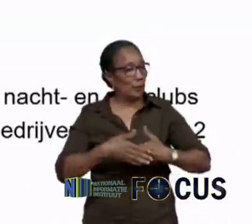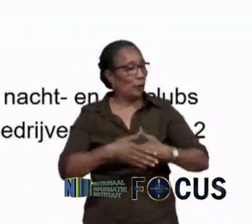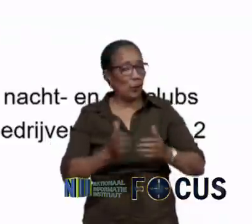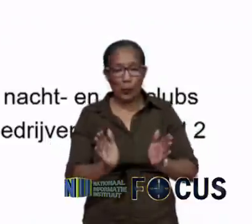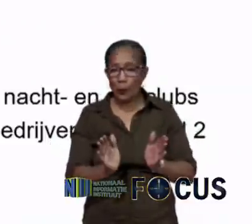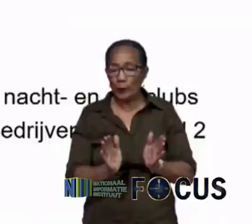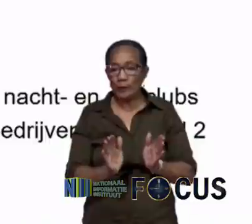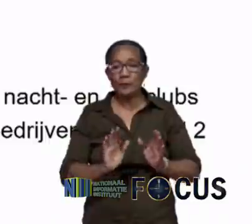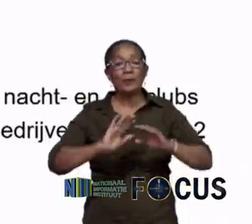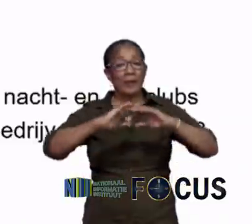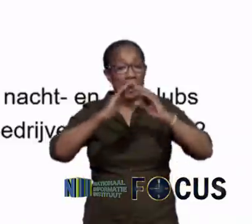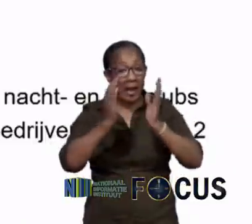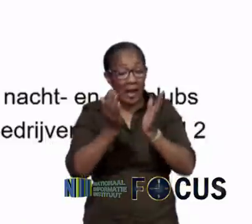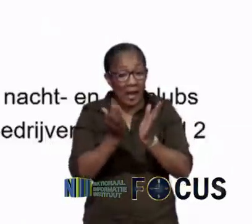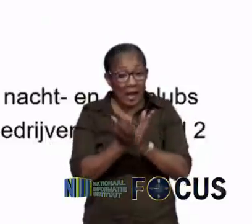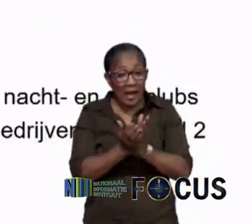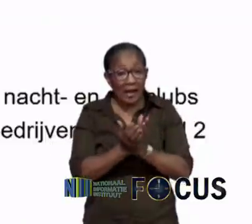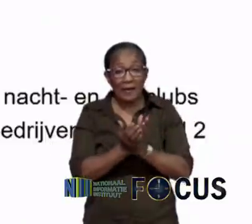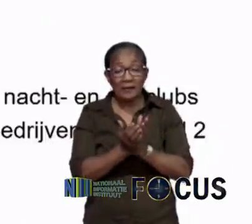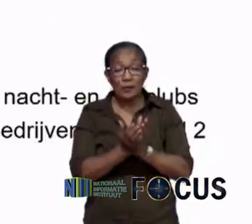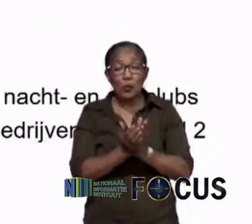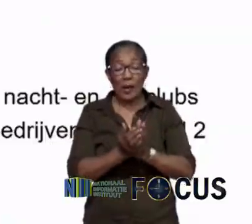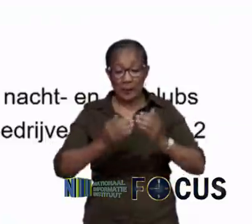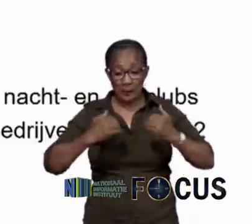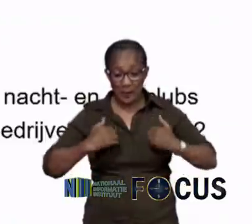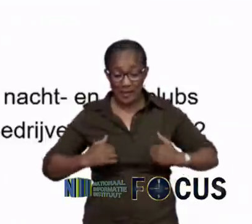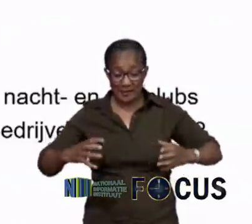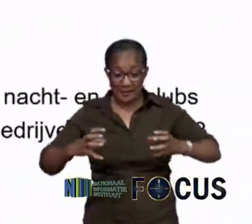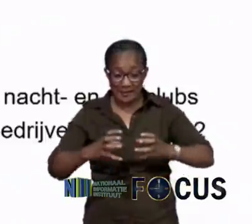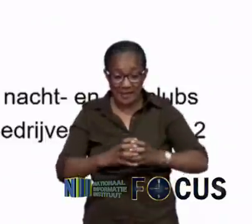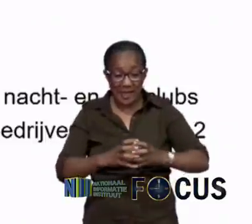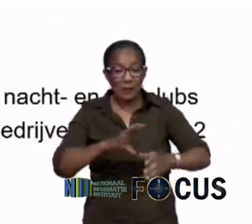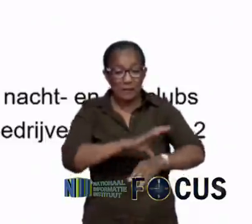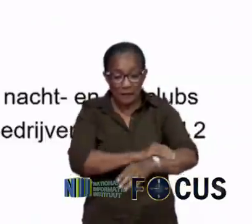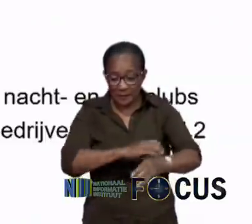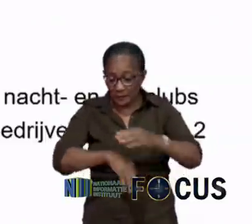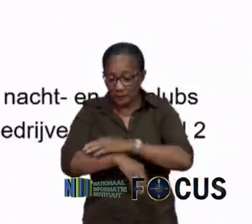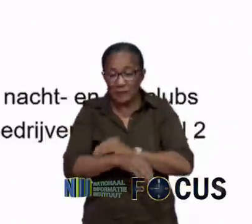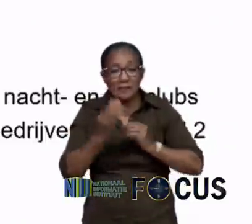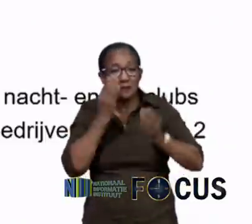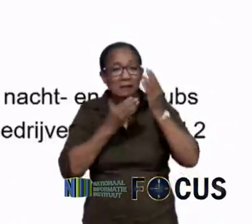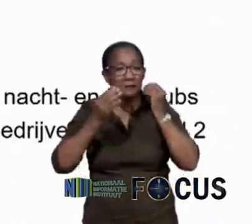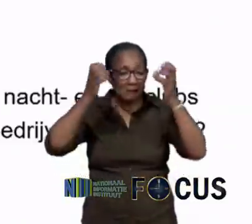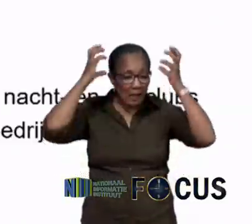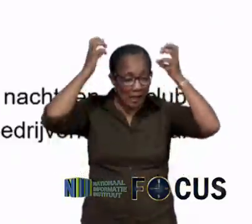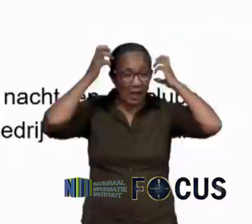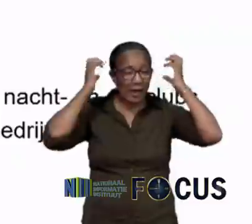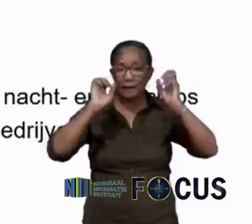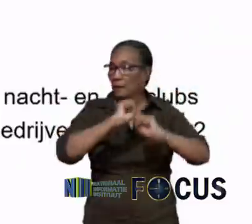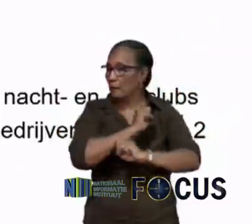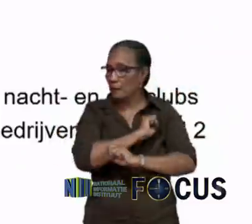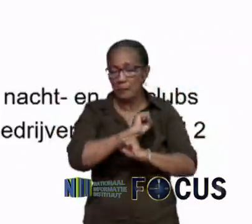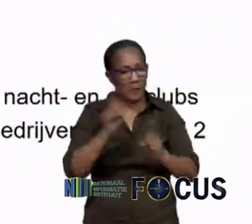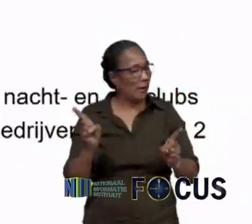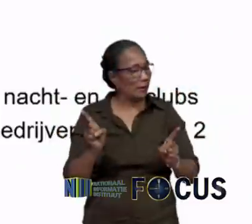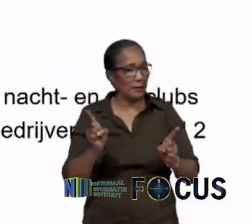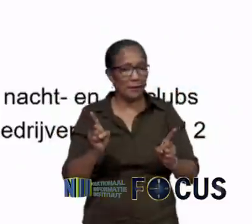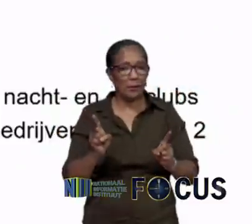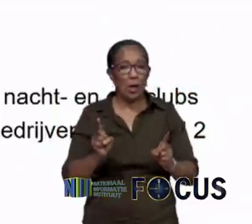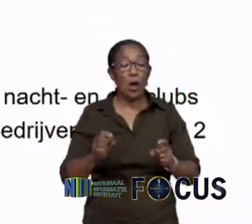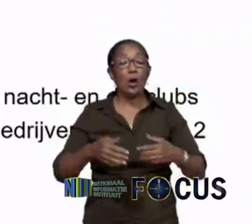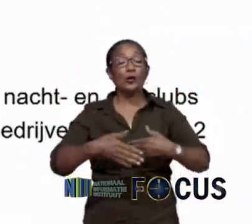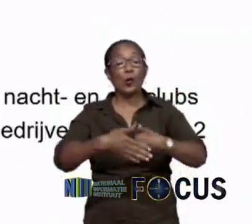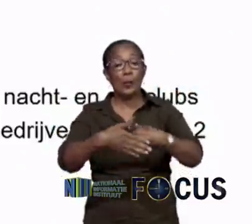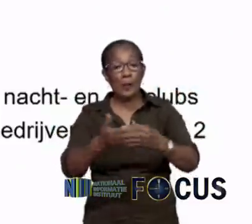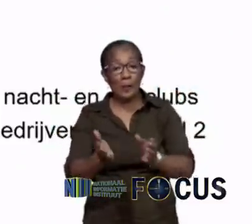presi pesma e fasma kandra no mafu opo. A openbaar vervoer,